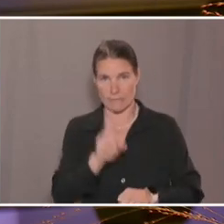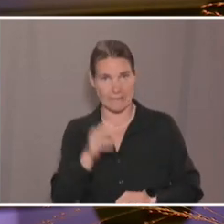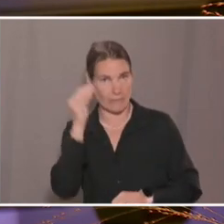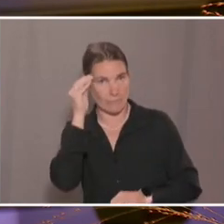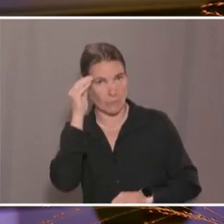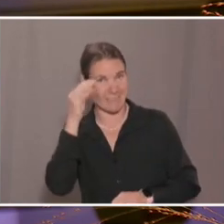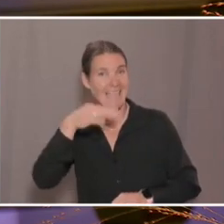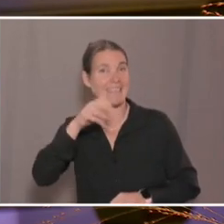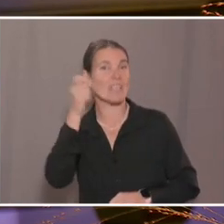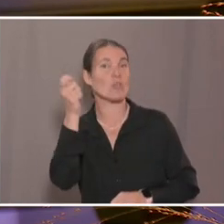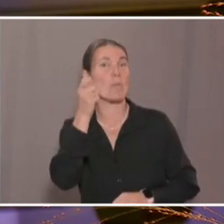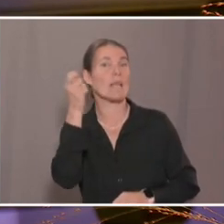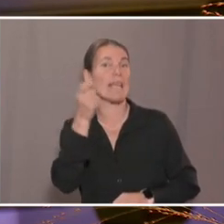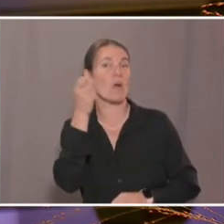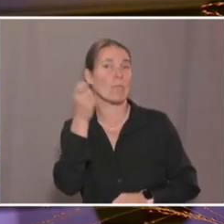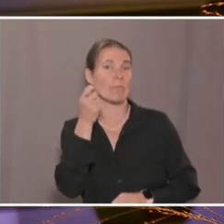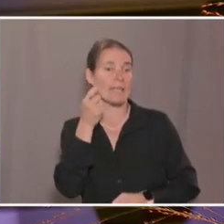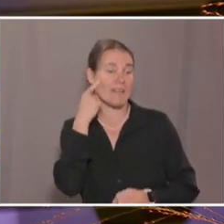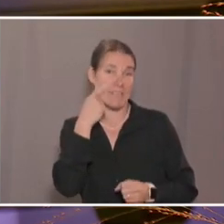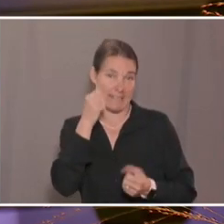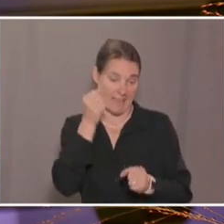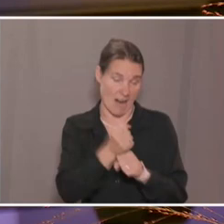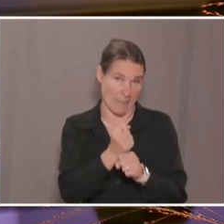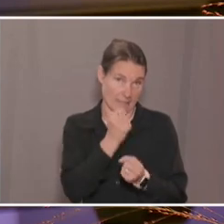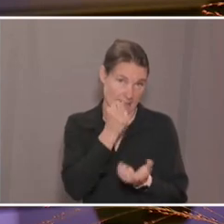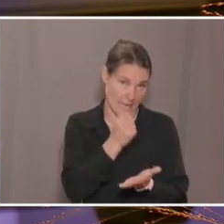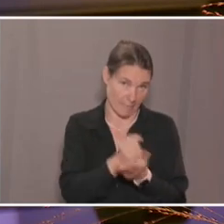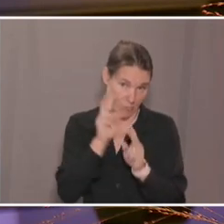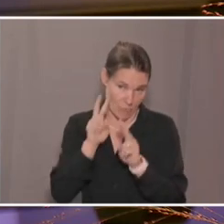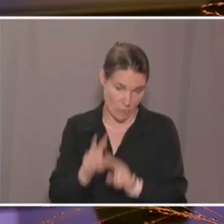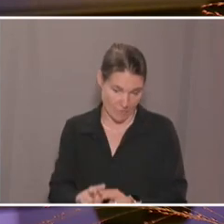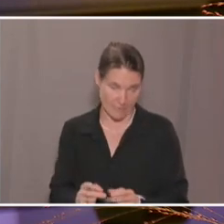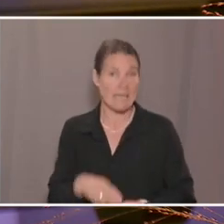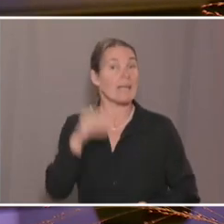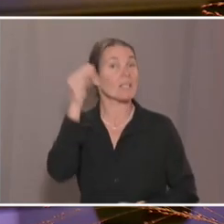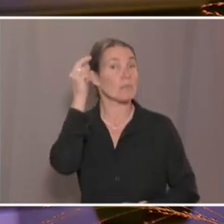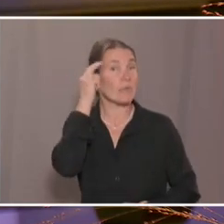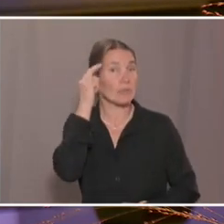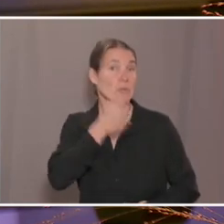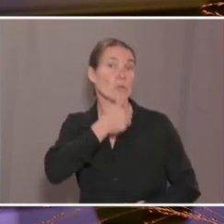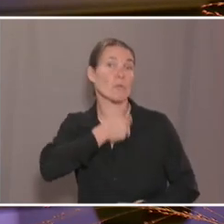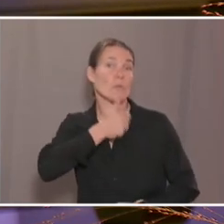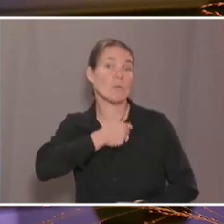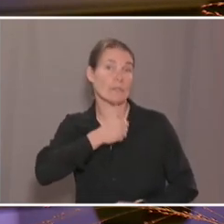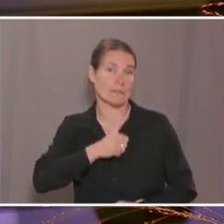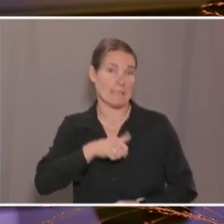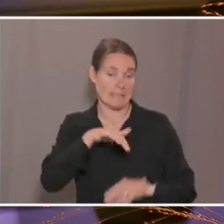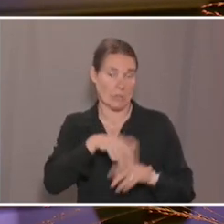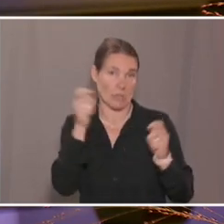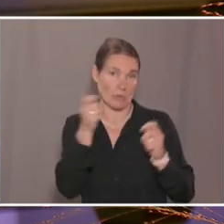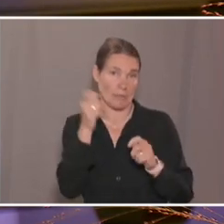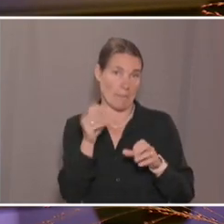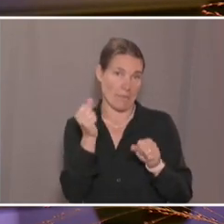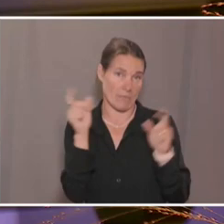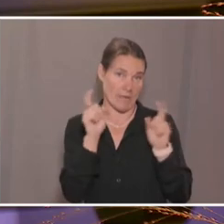einzige Jubiläum in Amt und Würden, besonders im professoralen Bereich, nur die ganz Jungen. Unsere neuen Juniorprofessuren mit Tenure